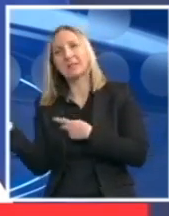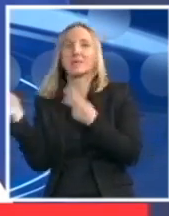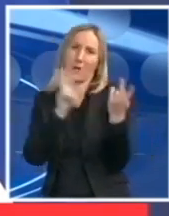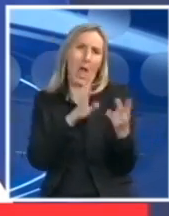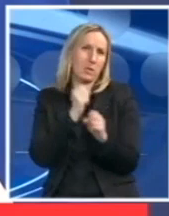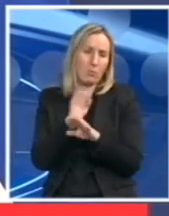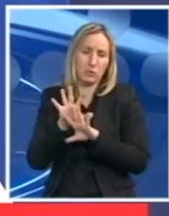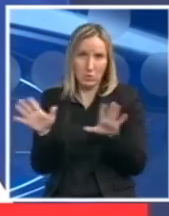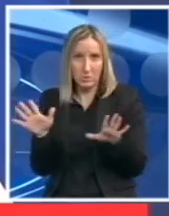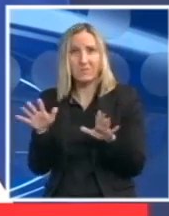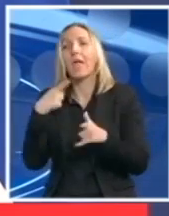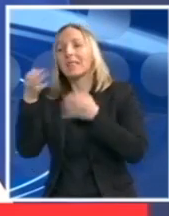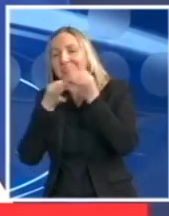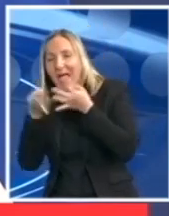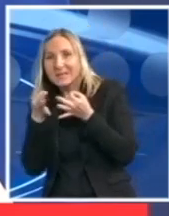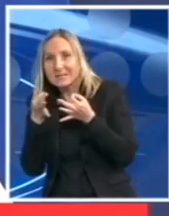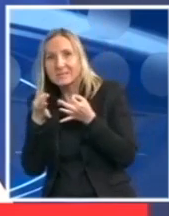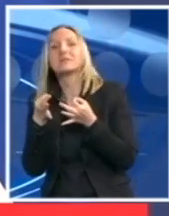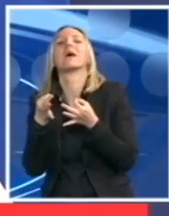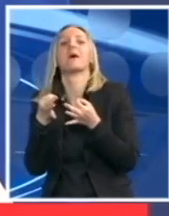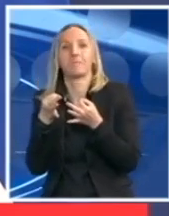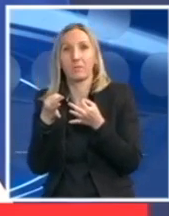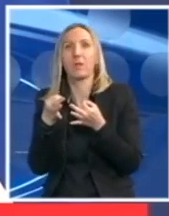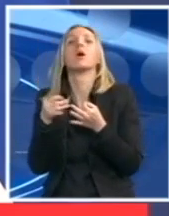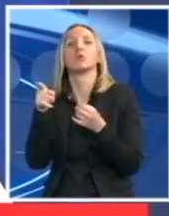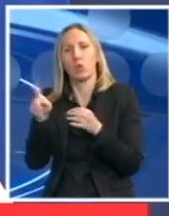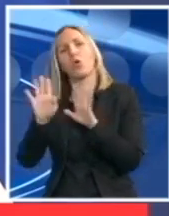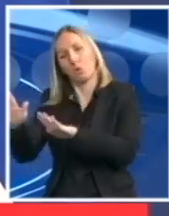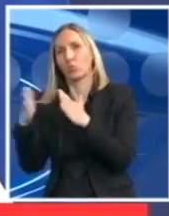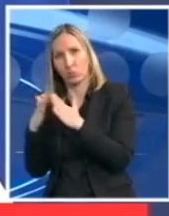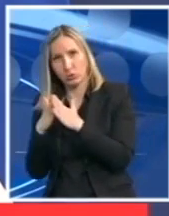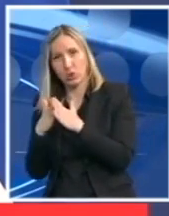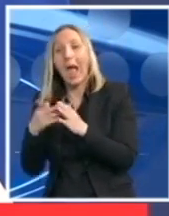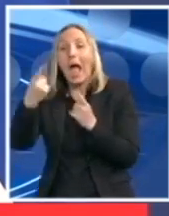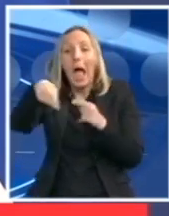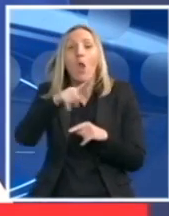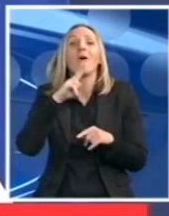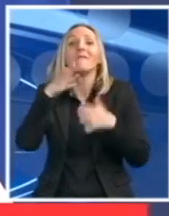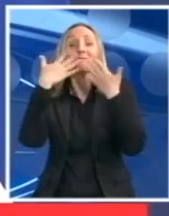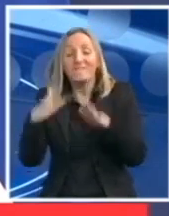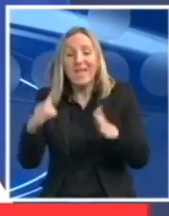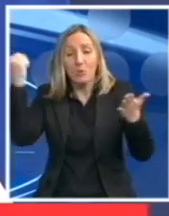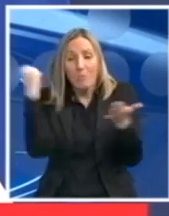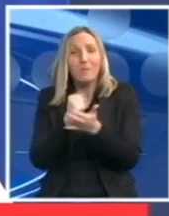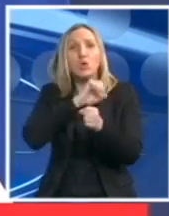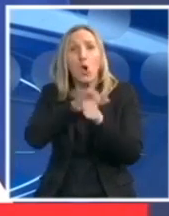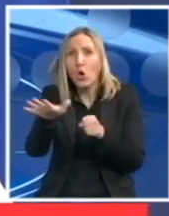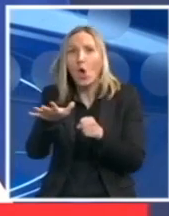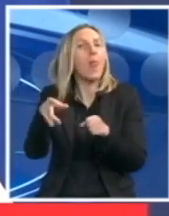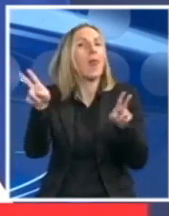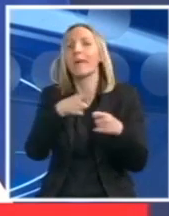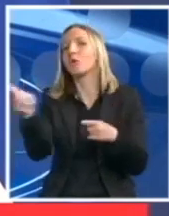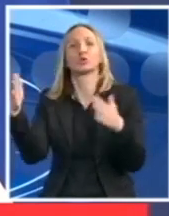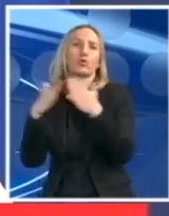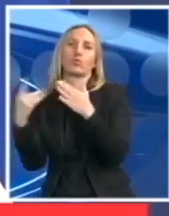društvenim aktivnostima, a ukida se kućna izolacija u smislu da one osobe kod koje je laboratorijski potvrđeno prisustvo